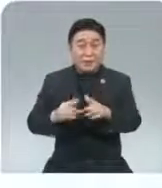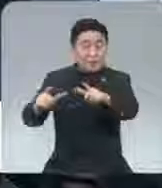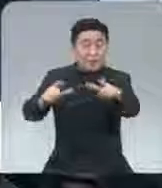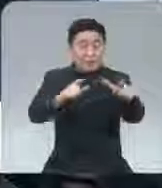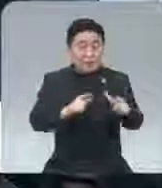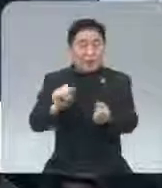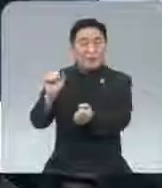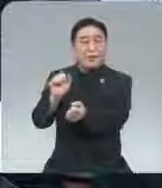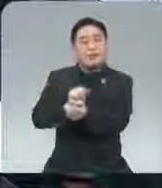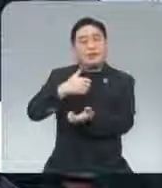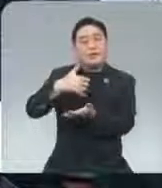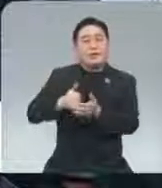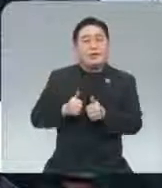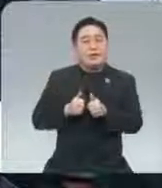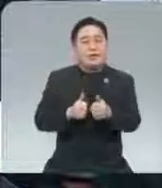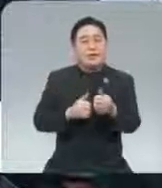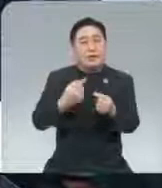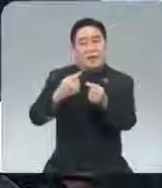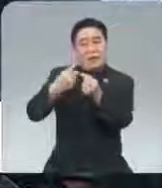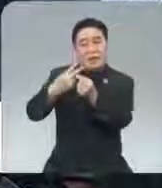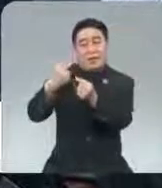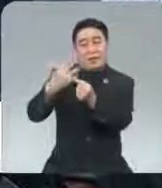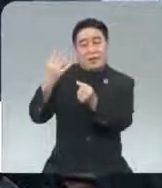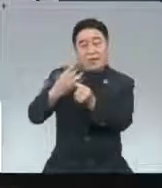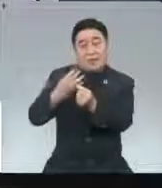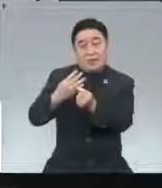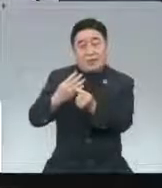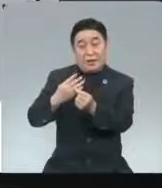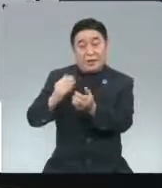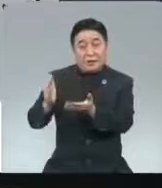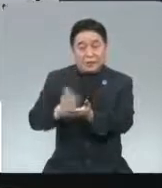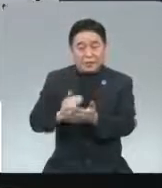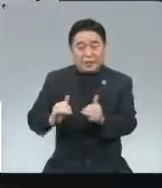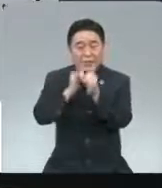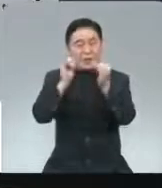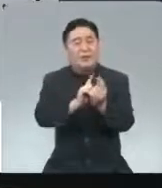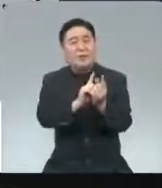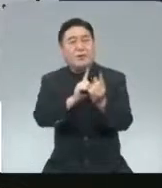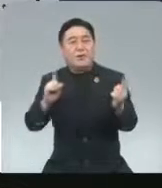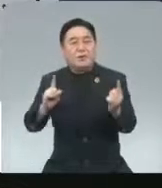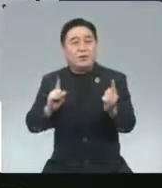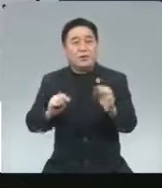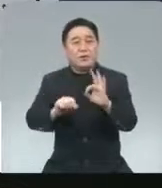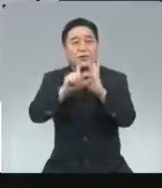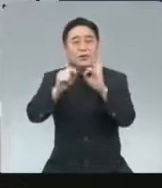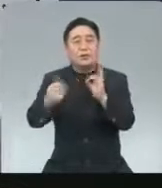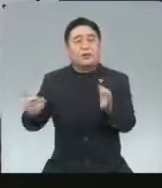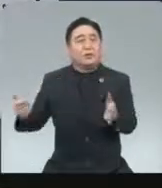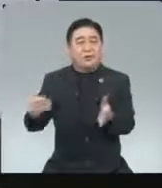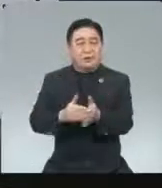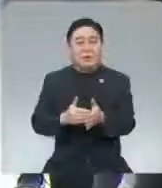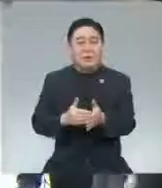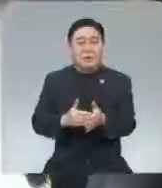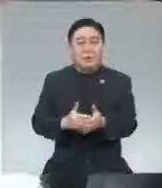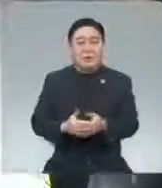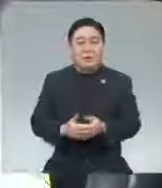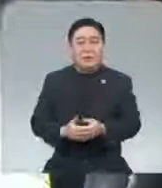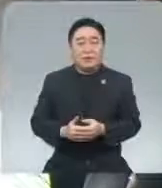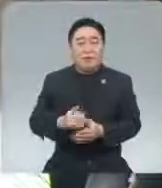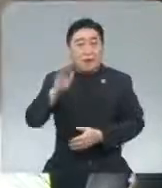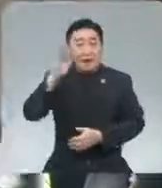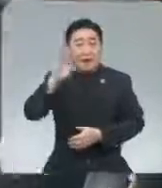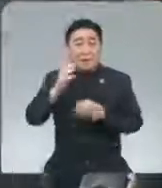öffentlichen anhörung präsentiert worden das derzeit geltende vierstufige system zur sozialen distanzierung